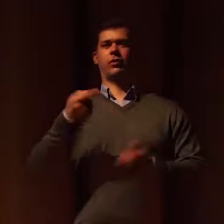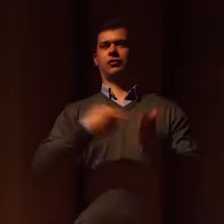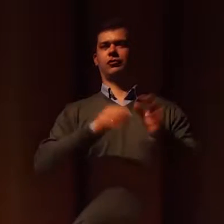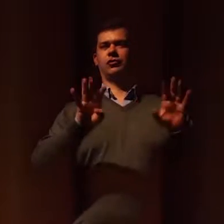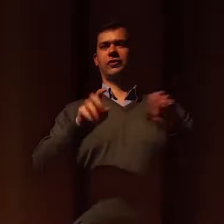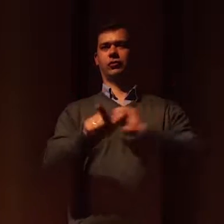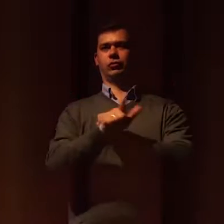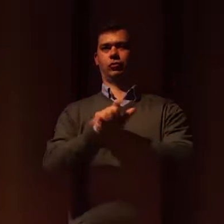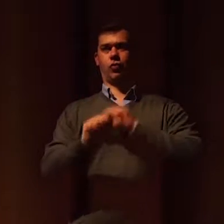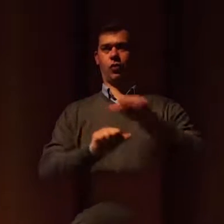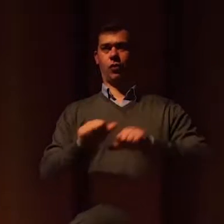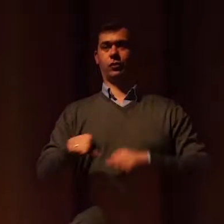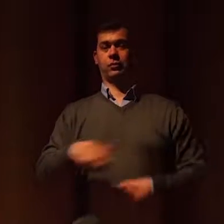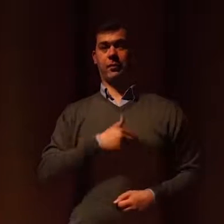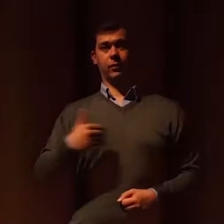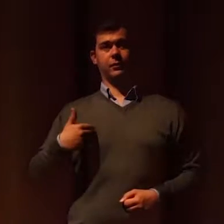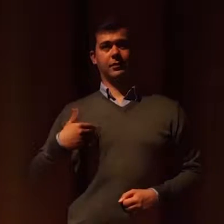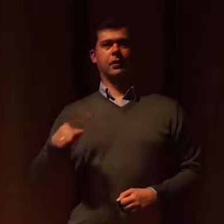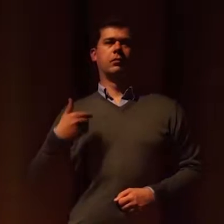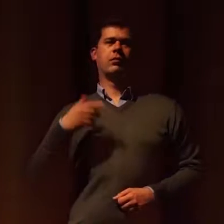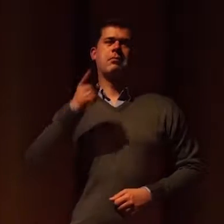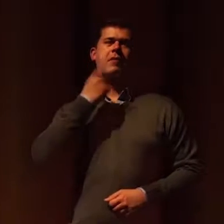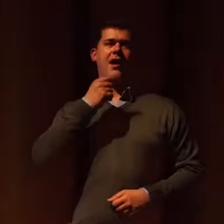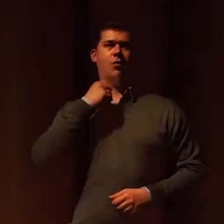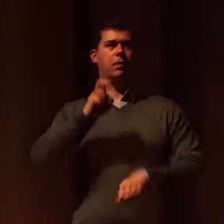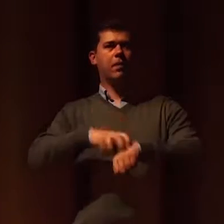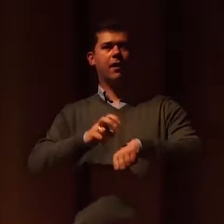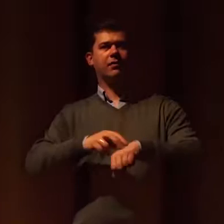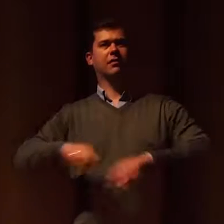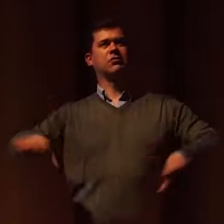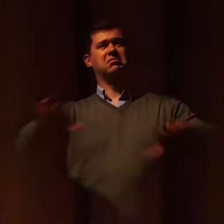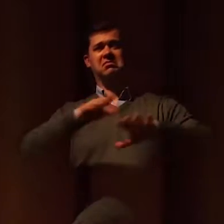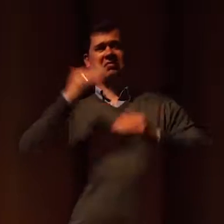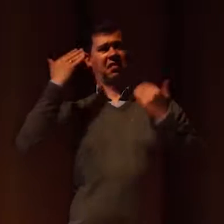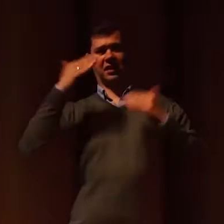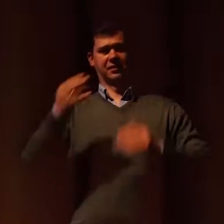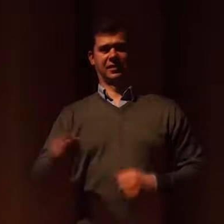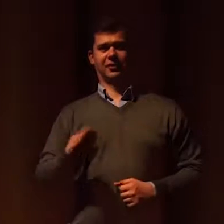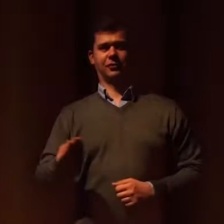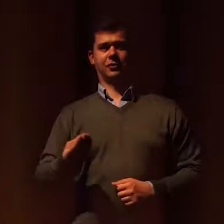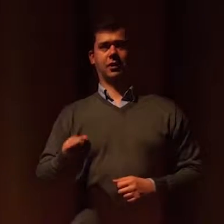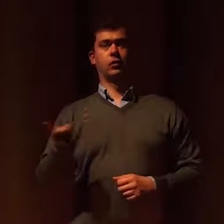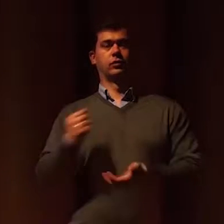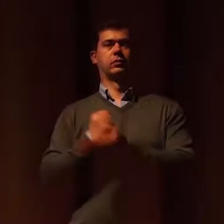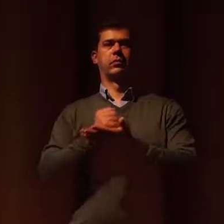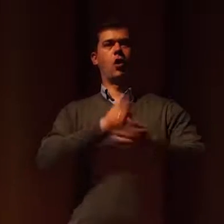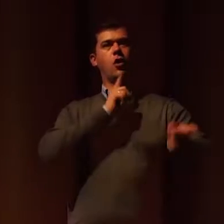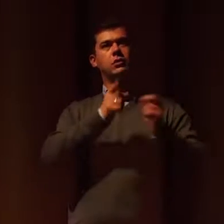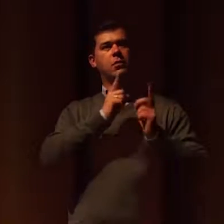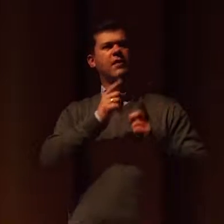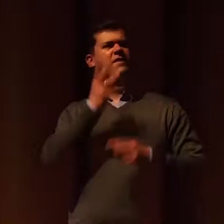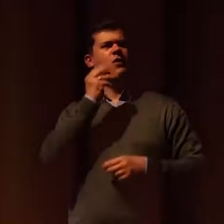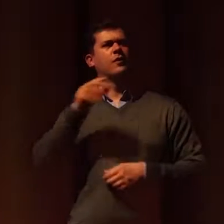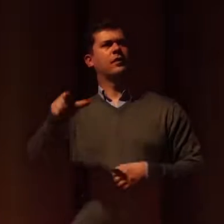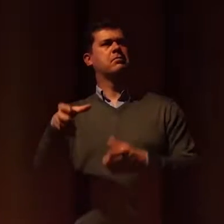70 kiedy w Polsce tak naprawdę było bardzo mało badań bardzo mały dostęp i rozmowa na temat sytuacji